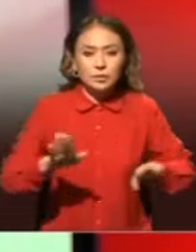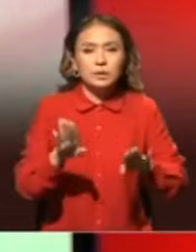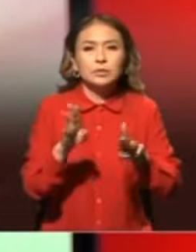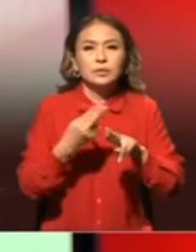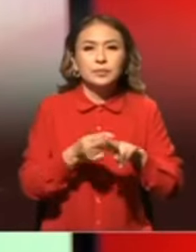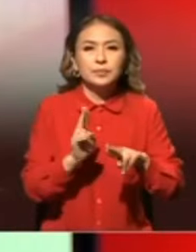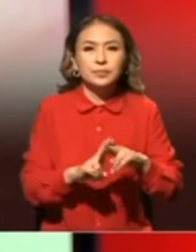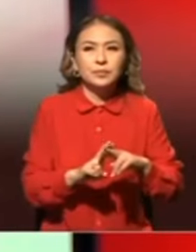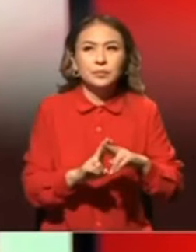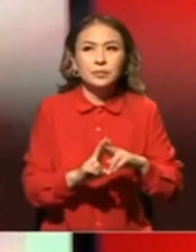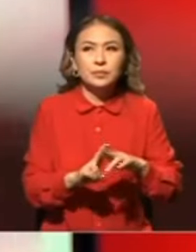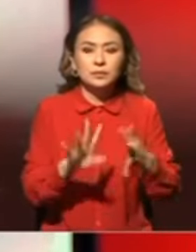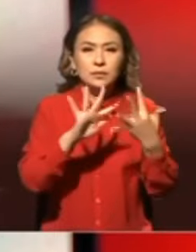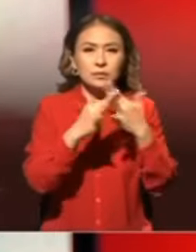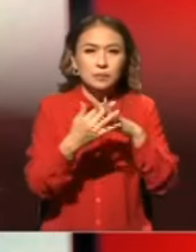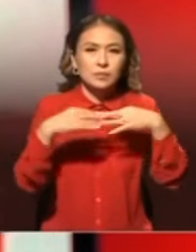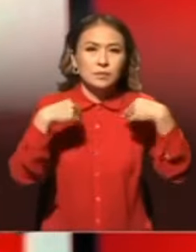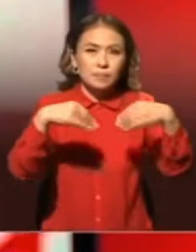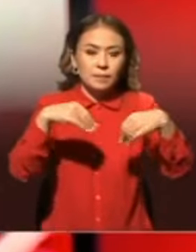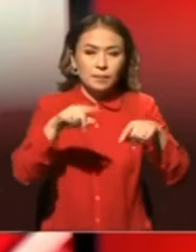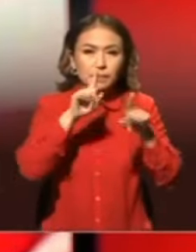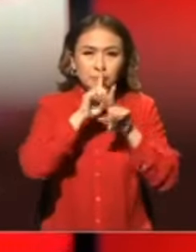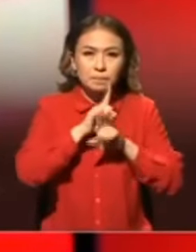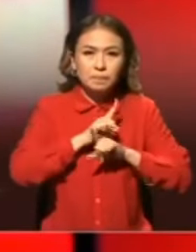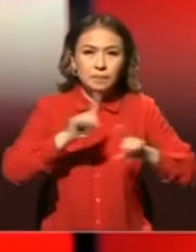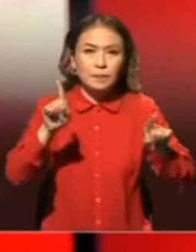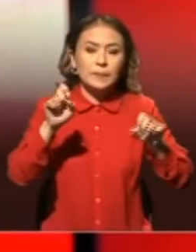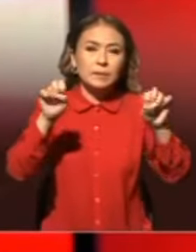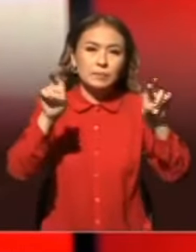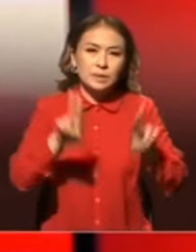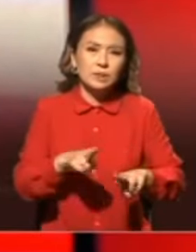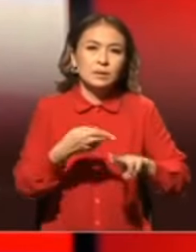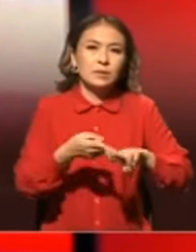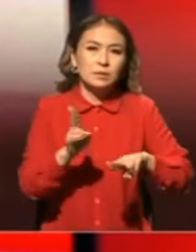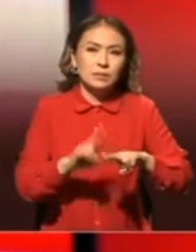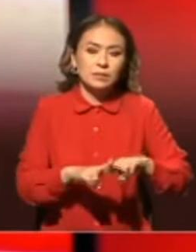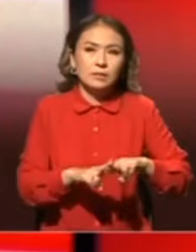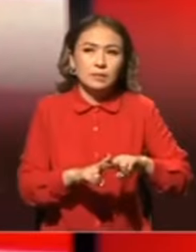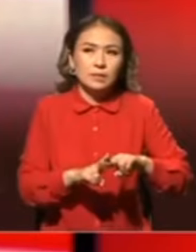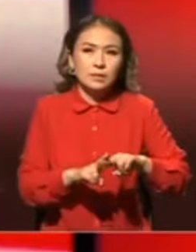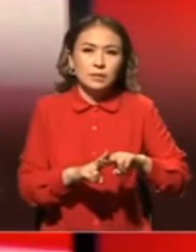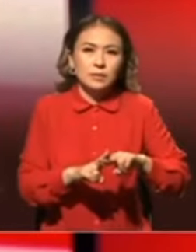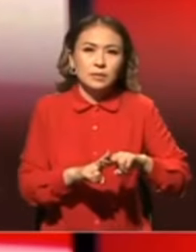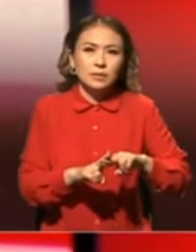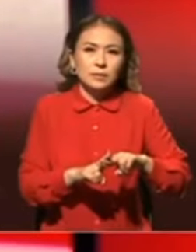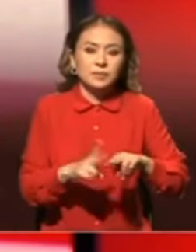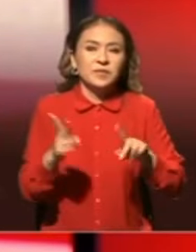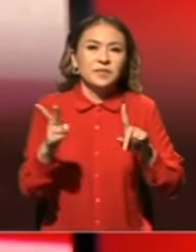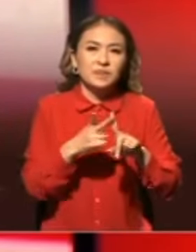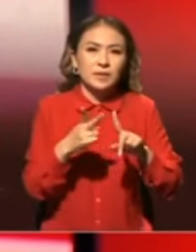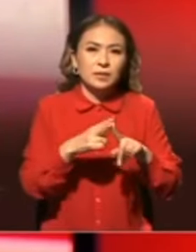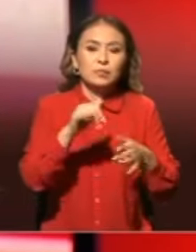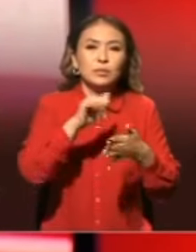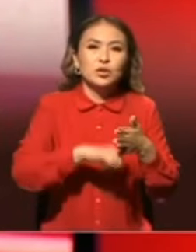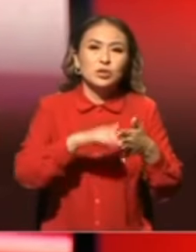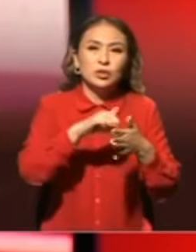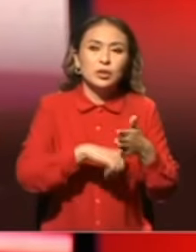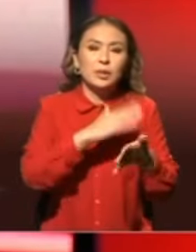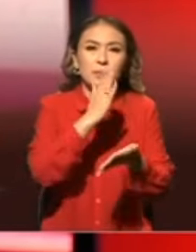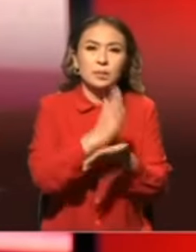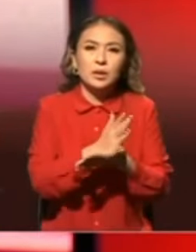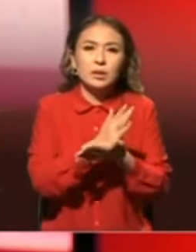Жаңағы ауыл шаруашылығының ерекшелігі, арнайы ерекшеліктер деген бар ауыл шаруашылық. Екінші себебі бар.